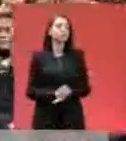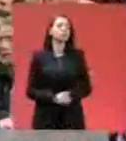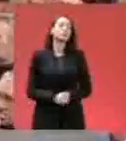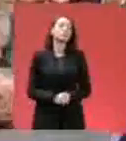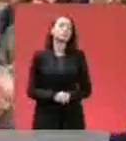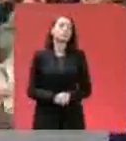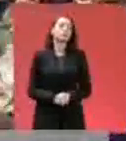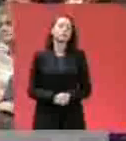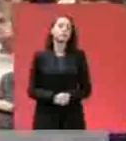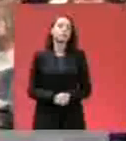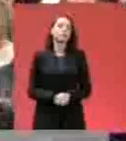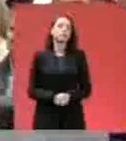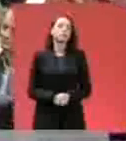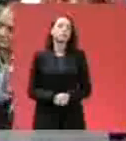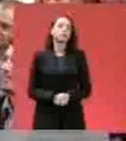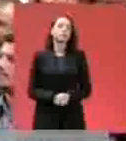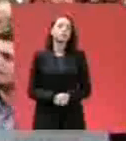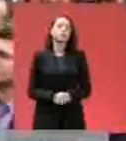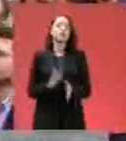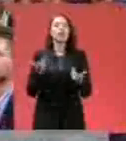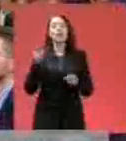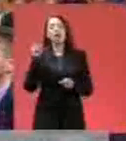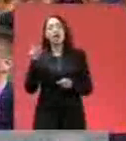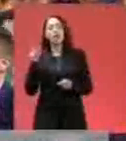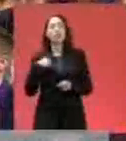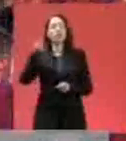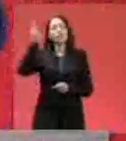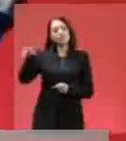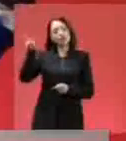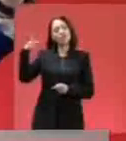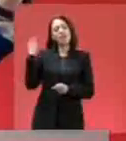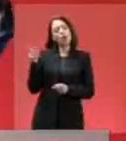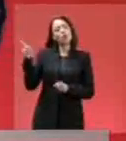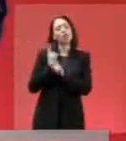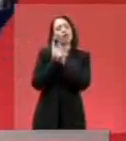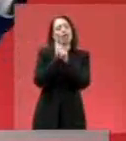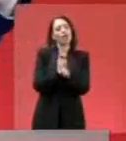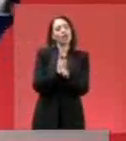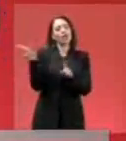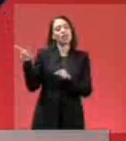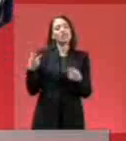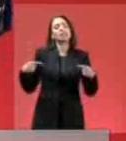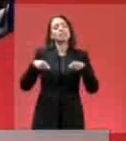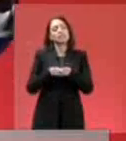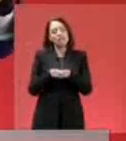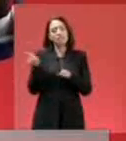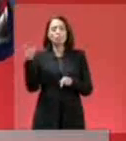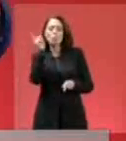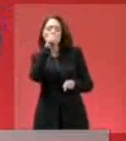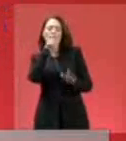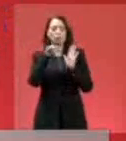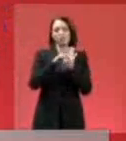Άλλωστε, οι ολιγάρχες που τους στηρίζουν έχουν μια ειδικότητα, μια ειδική σχέση με τα στημένα.